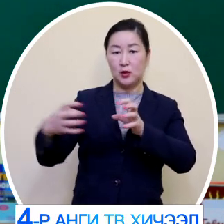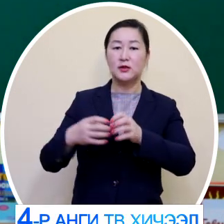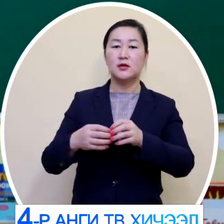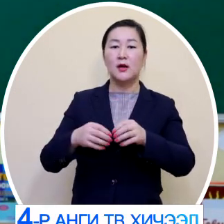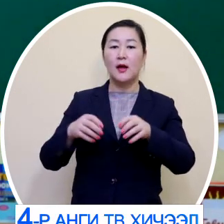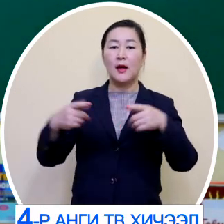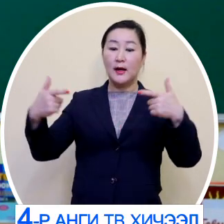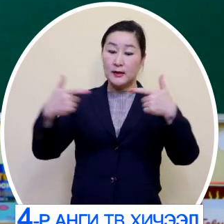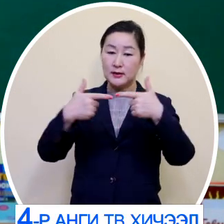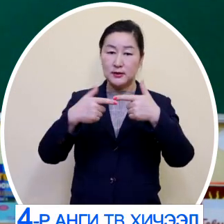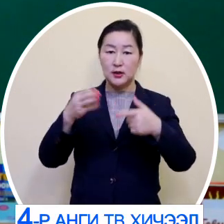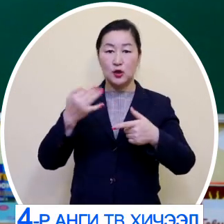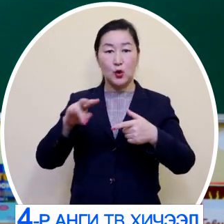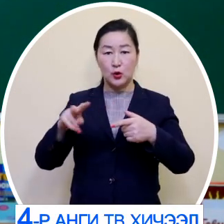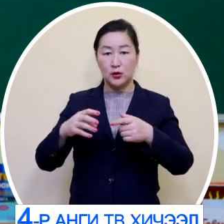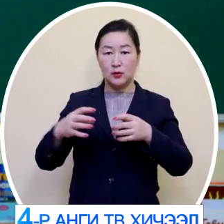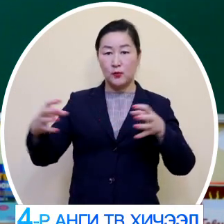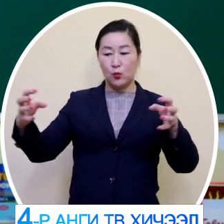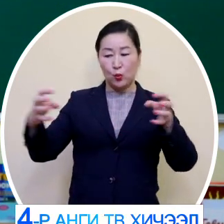дүлхэлцэж эсрэг туйлууд нь